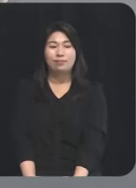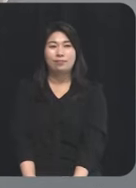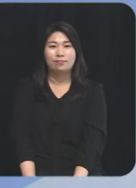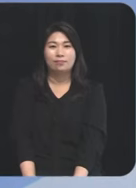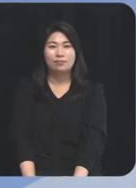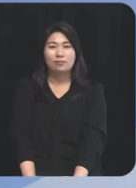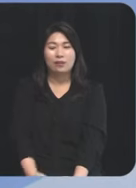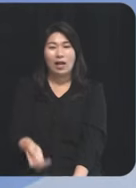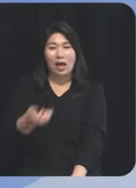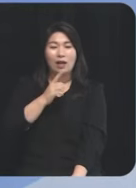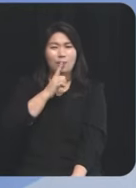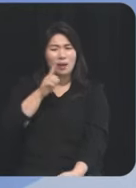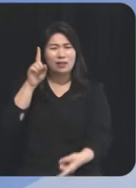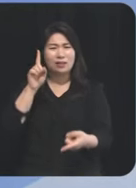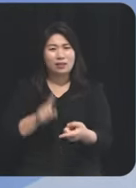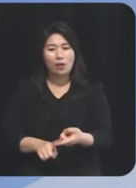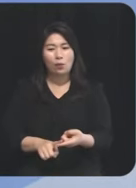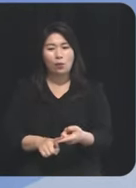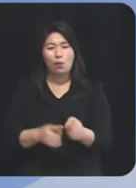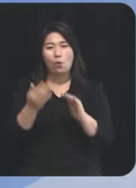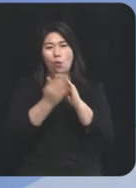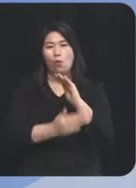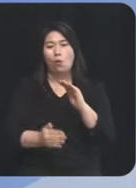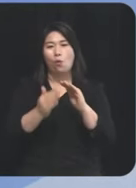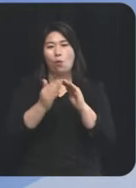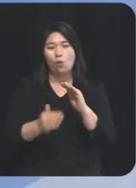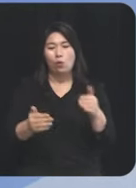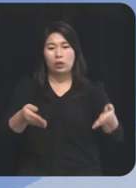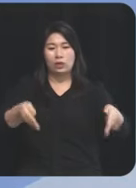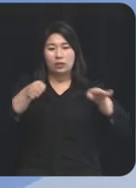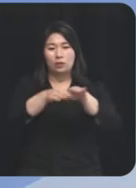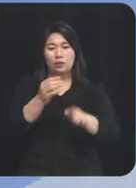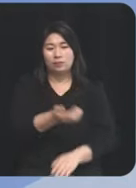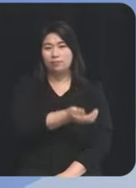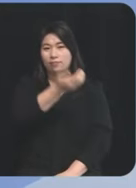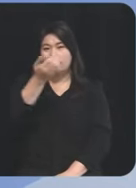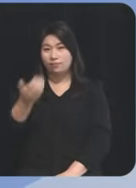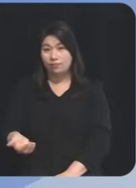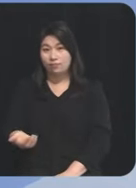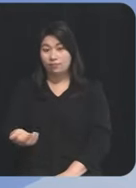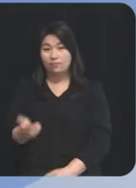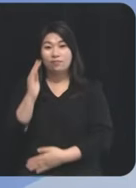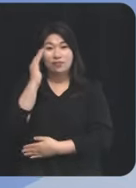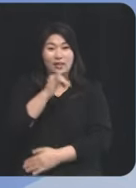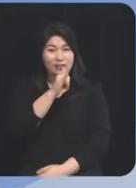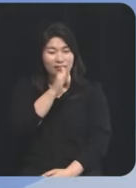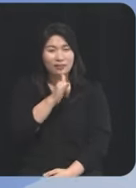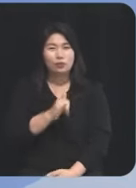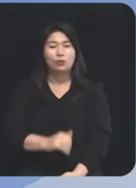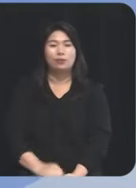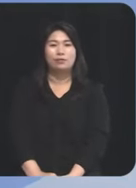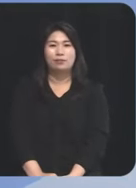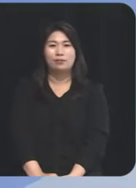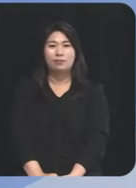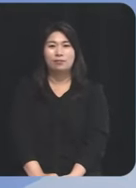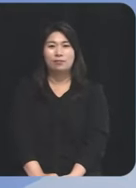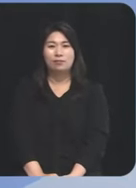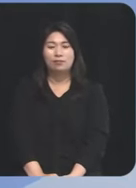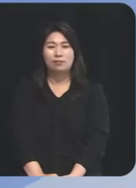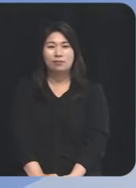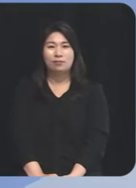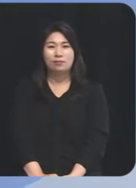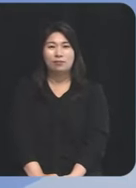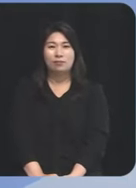5분입니다. 아까 말씀 주신 내용 중에 이제 공공기관 이기관 추진을 말씀 주셨습니다. 네네네. 이게